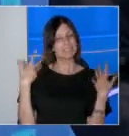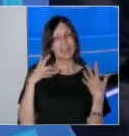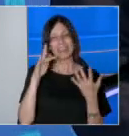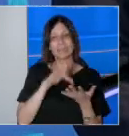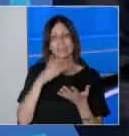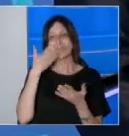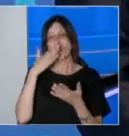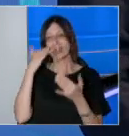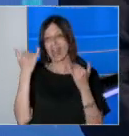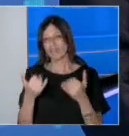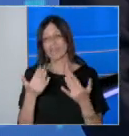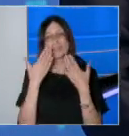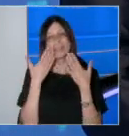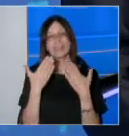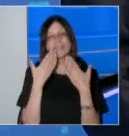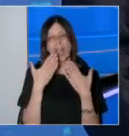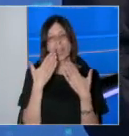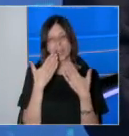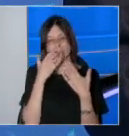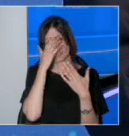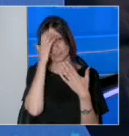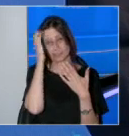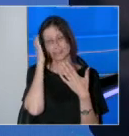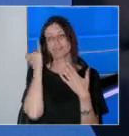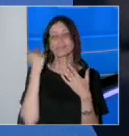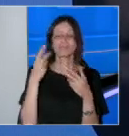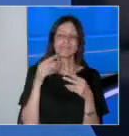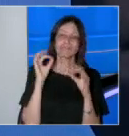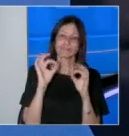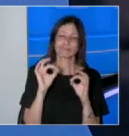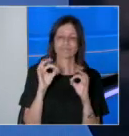בכותל עכשיו, תפילה לקראת היום הזה.